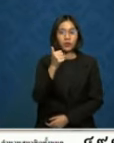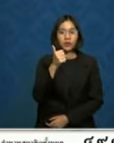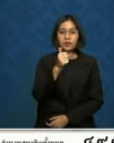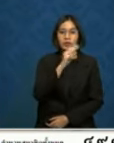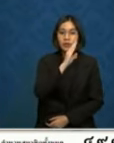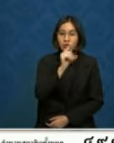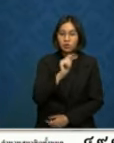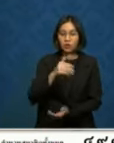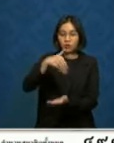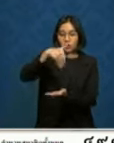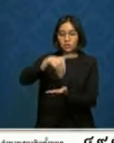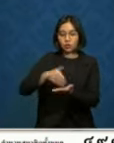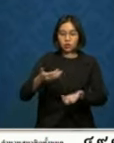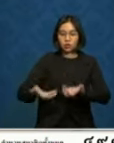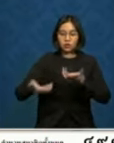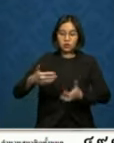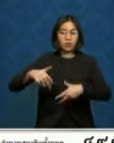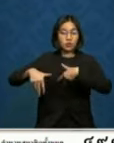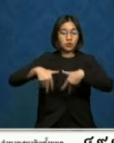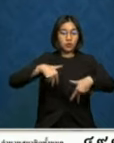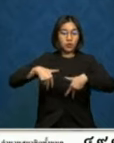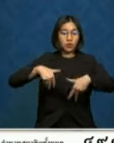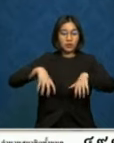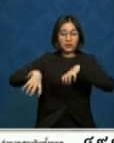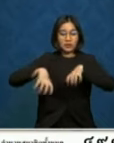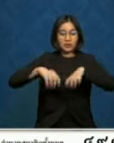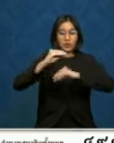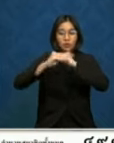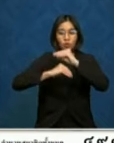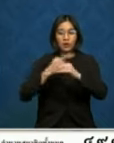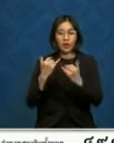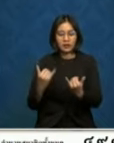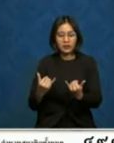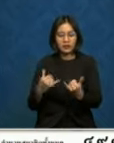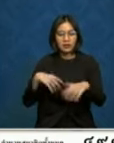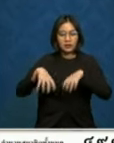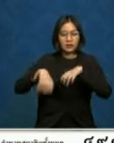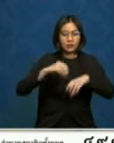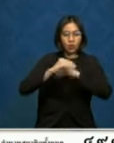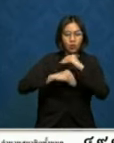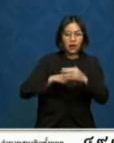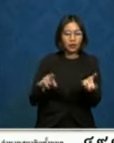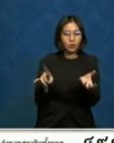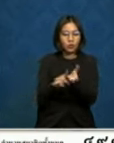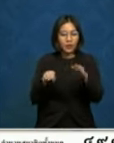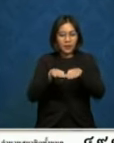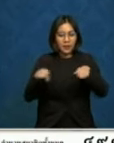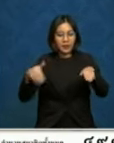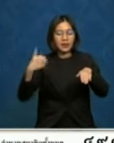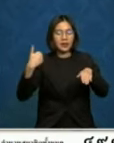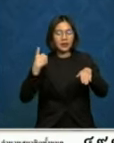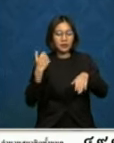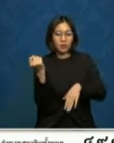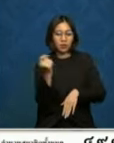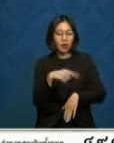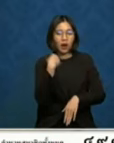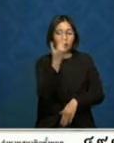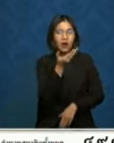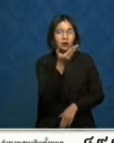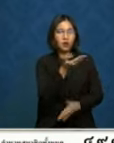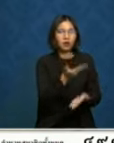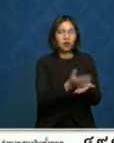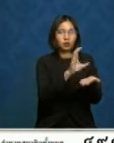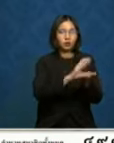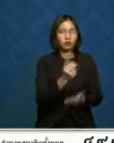ากศูนย์ยุติธรรมชุมชนเป็นผู้จัดโครงการอาจจัดโครงการได้มีประสิทธิภาพมากกว่าผู้ขอรับทุนคน